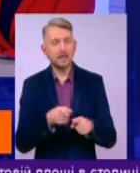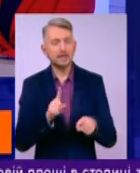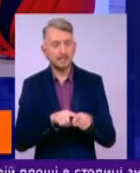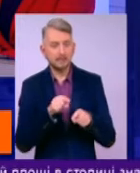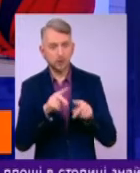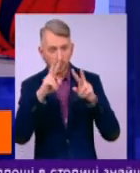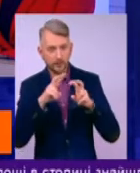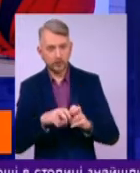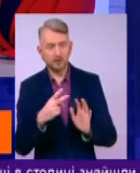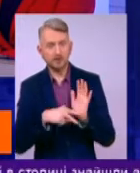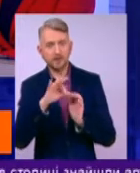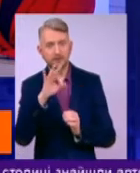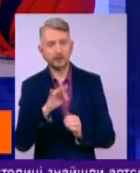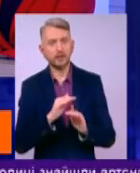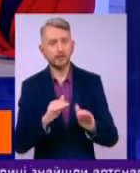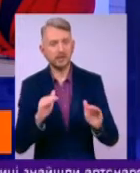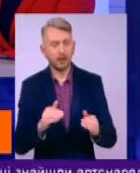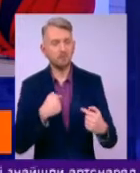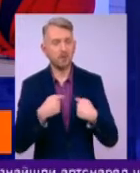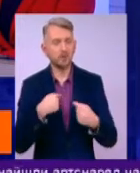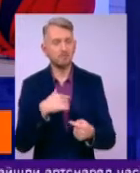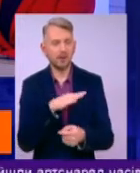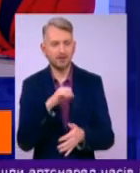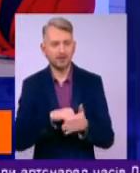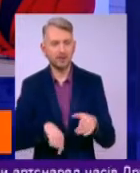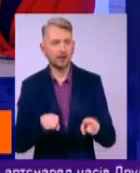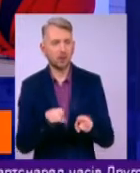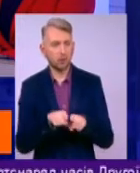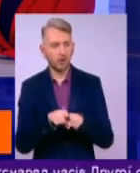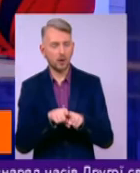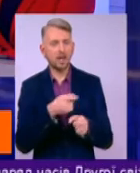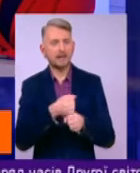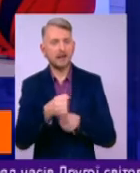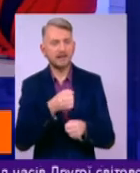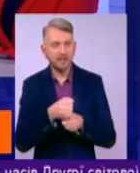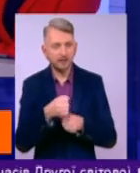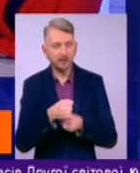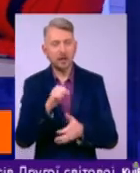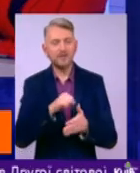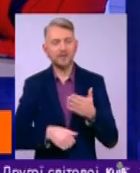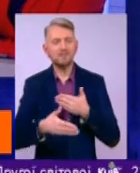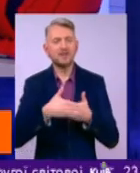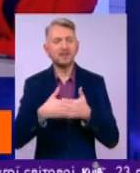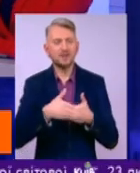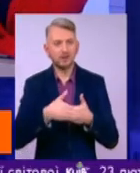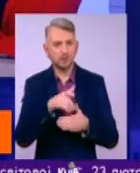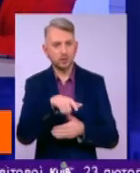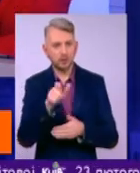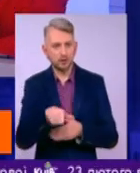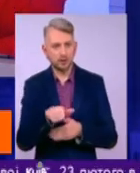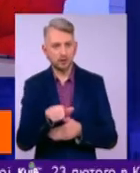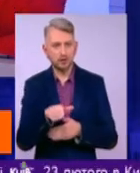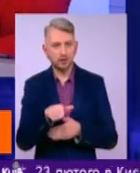дослідженнями, 70% дітей потерпали від такого насильства від близьких. Тобто це